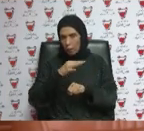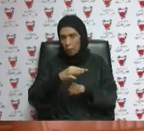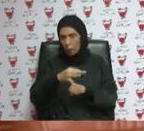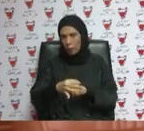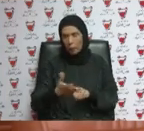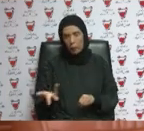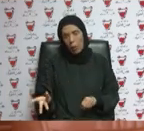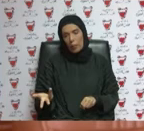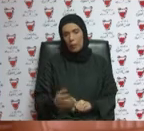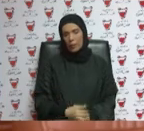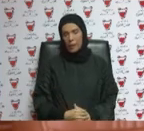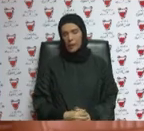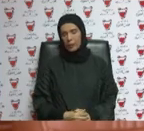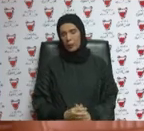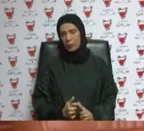لن يمدد.